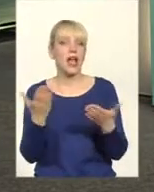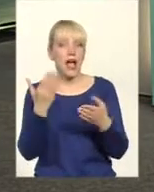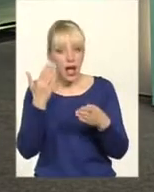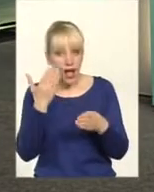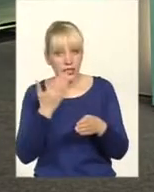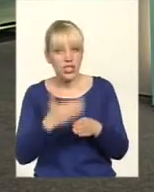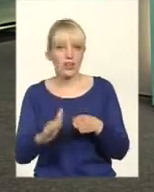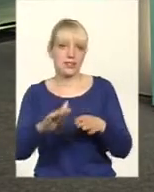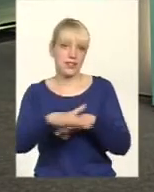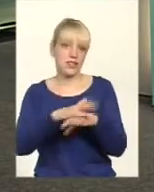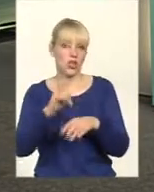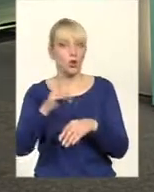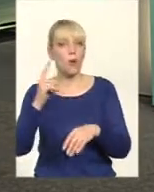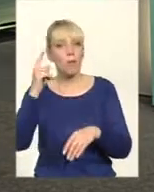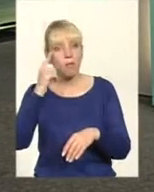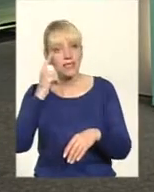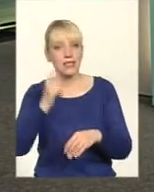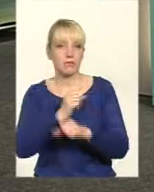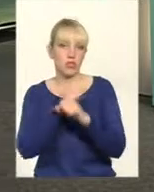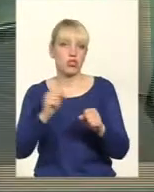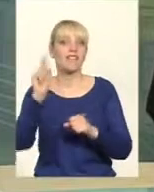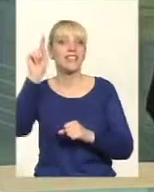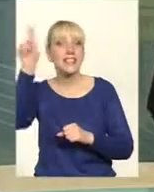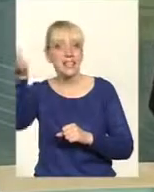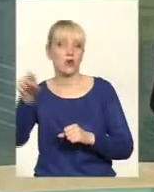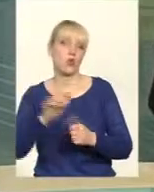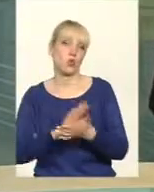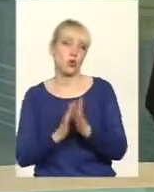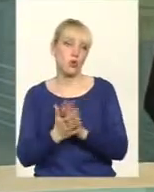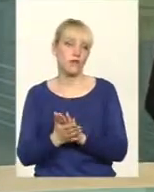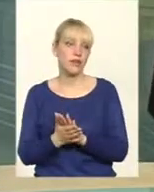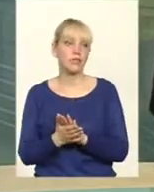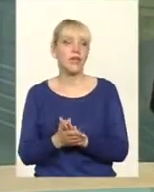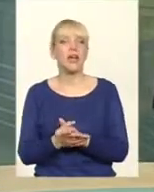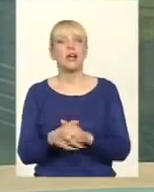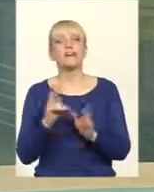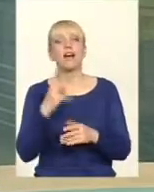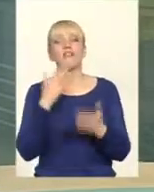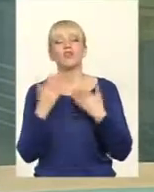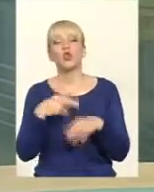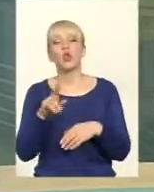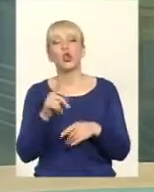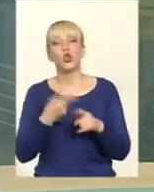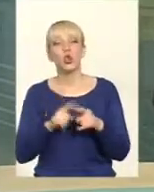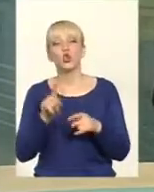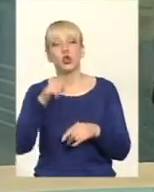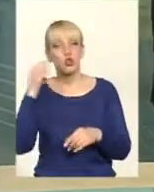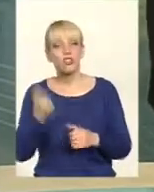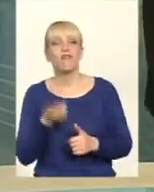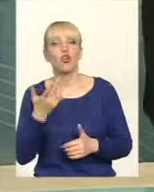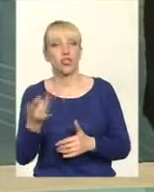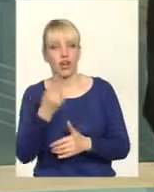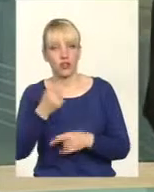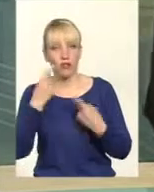которая мыслит патриотично даже в тих условиях. Скажіть, будь ласка, Фатнова, як ви ставитесь до того, що Росія вкотре говорить, що